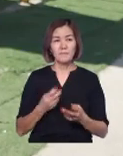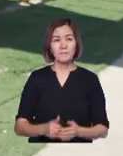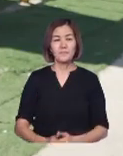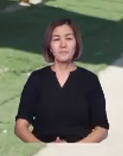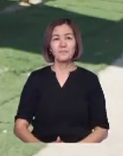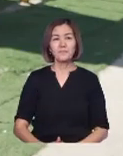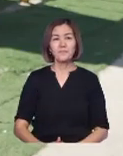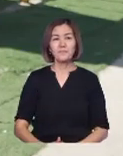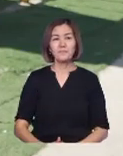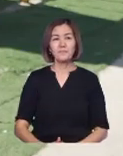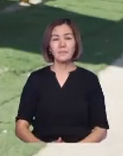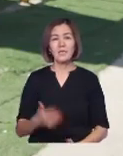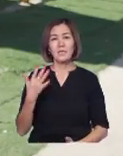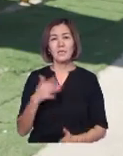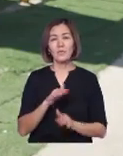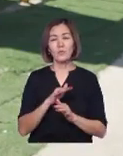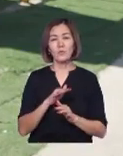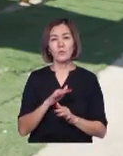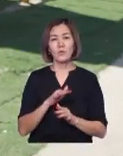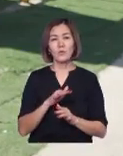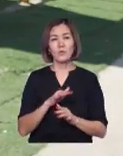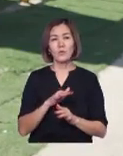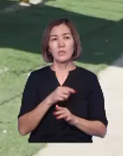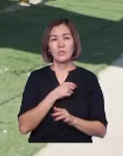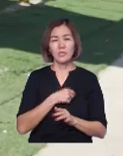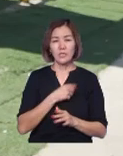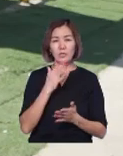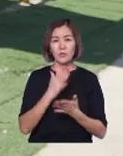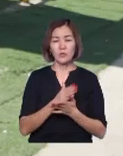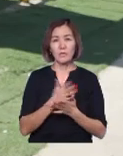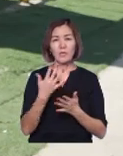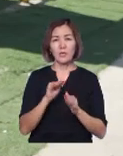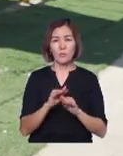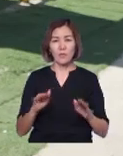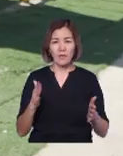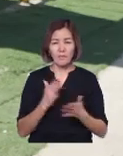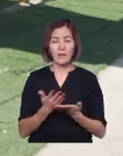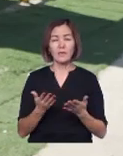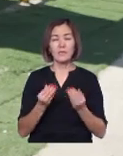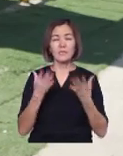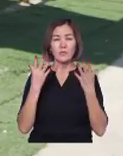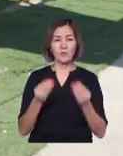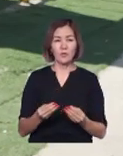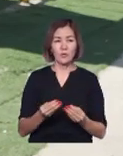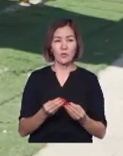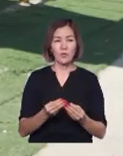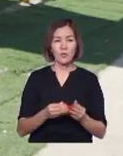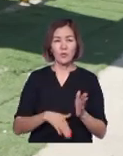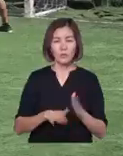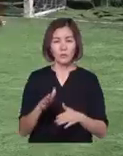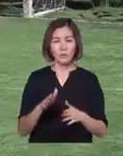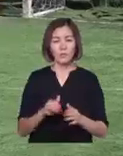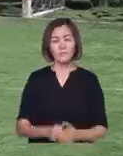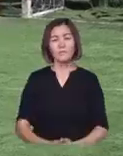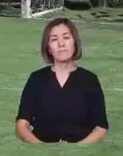неде 50-дей бала жұмыс жасайды. Жаттықтырушы бар Қуаныш. Қазіргі таңда жоғары деңгейде жұмыс жасалып жатыр